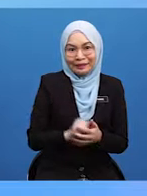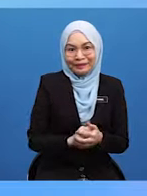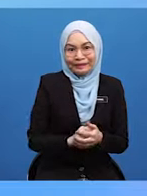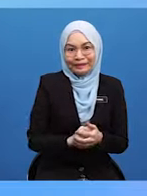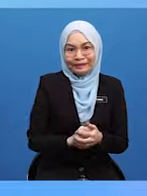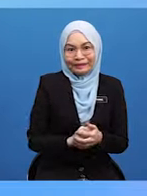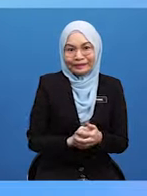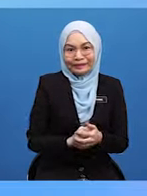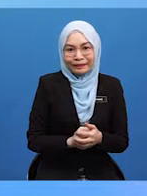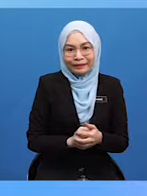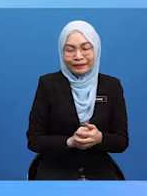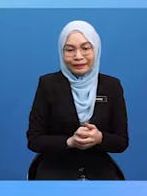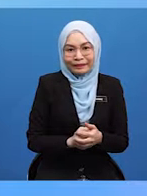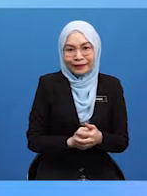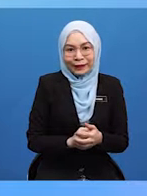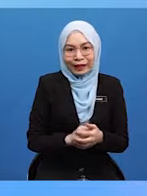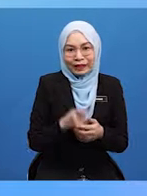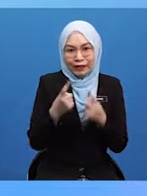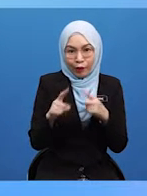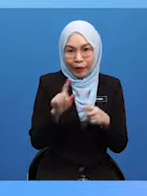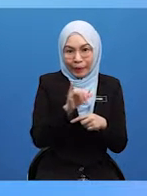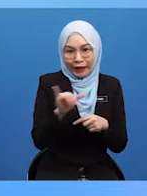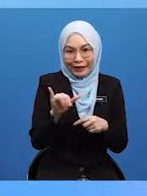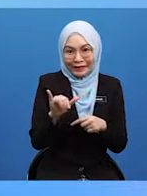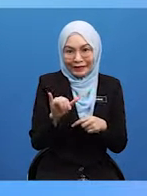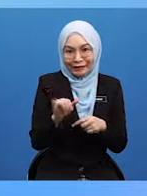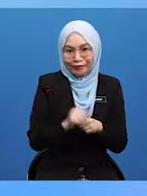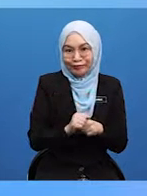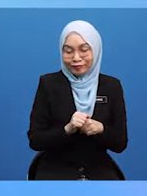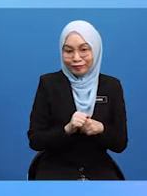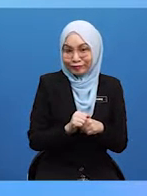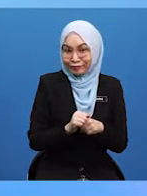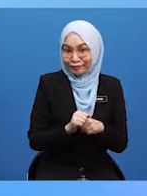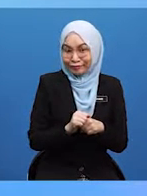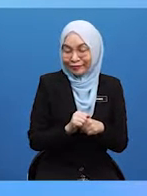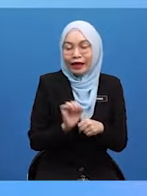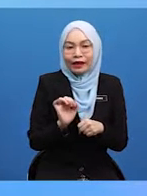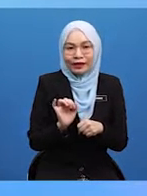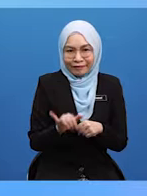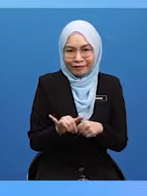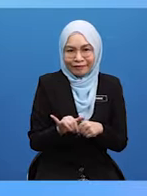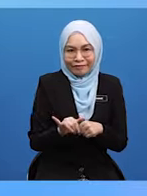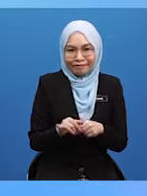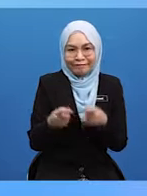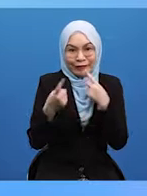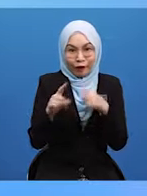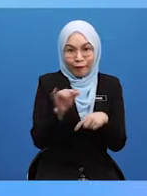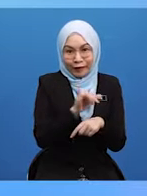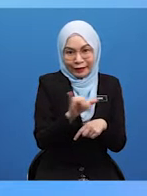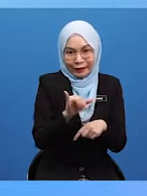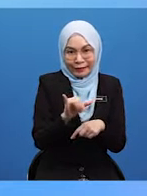murid-murid? Sudah dapat jawapannya? Bagus murid-murid. Jawapannya ialah yang